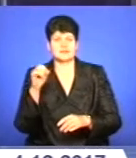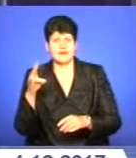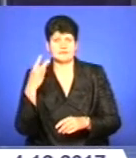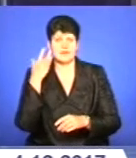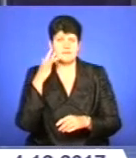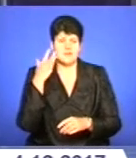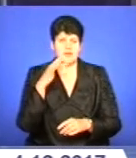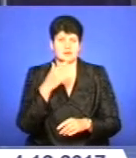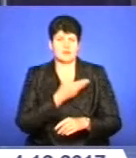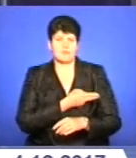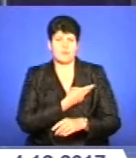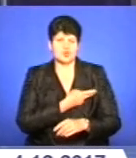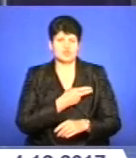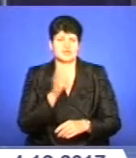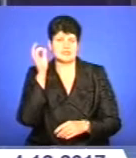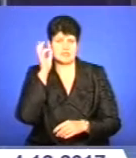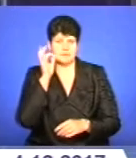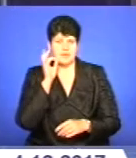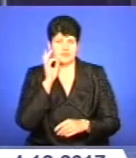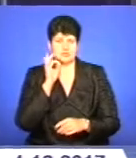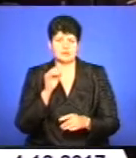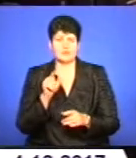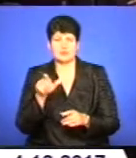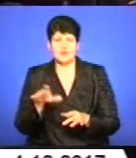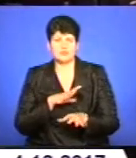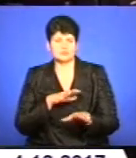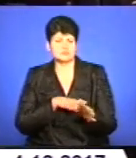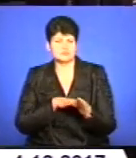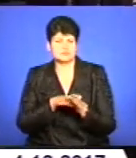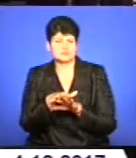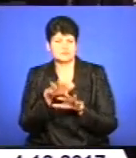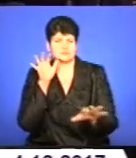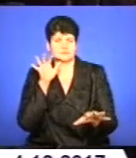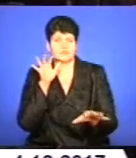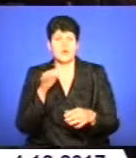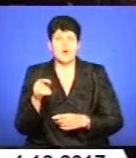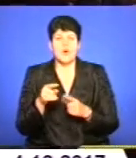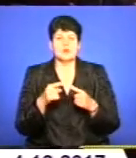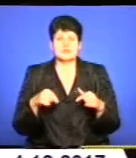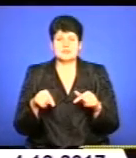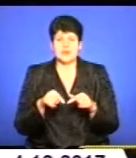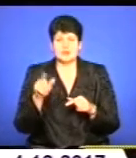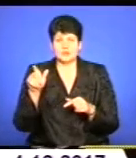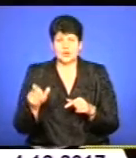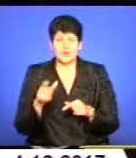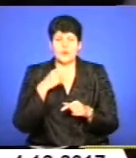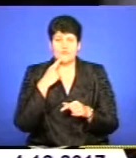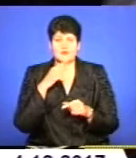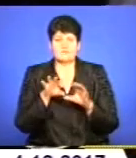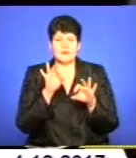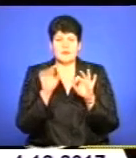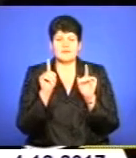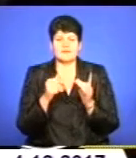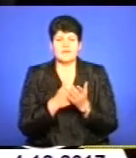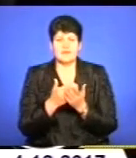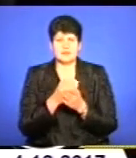Німеччини. У залі обласного драмтеатру був аншлаг. Організатори фестивалю кажуть, намагалися вибирати лише